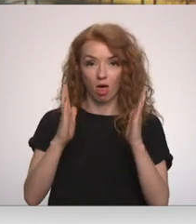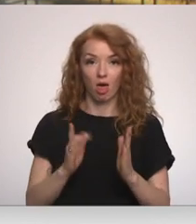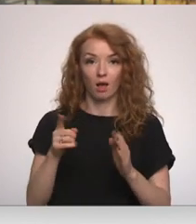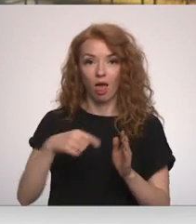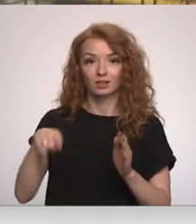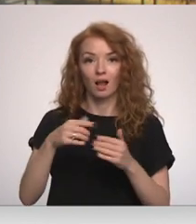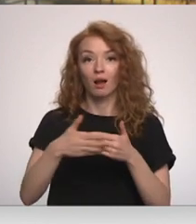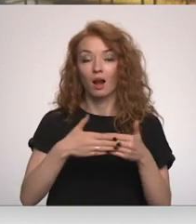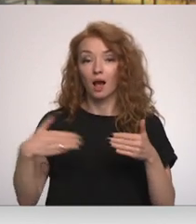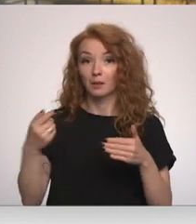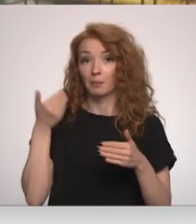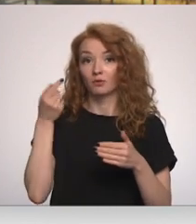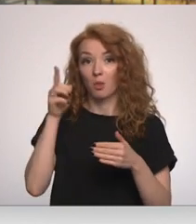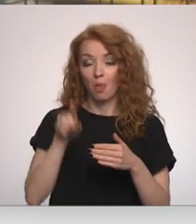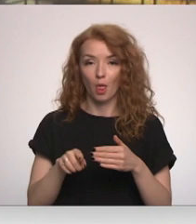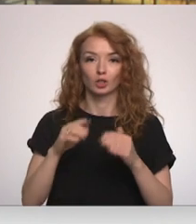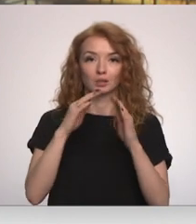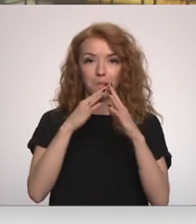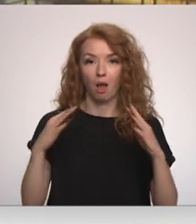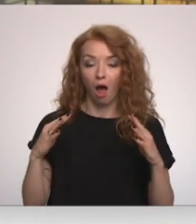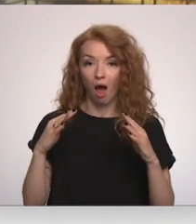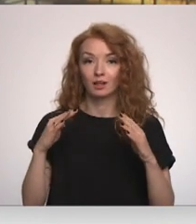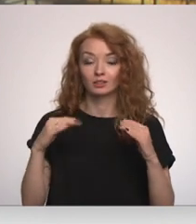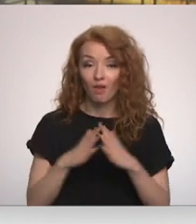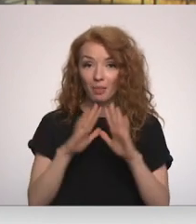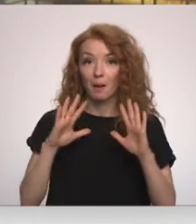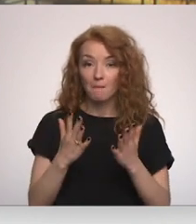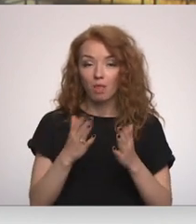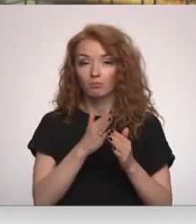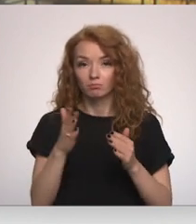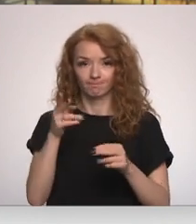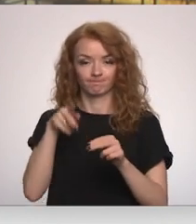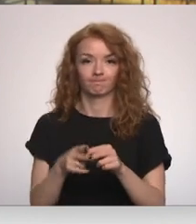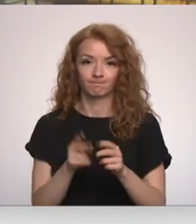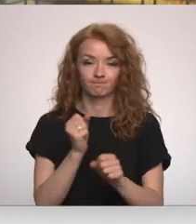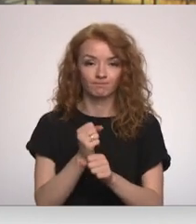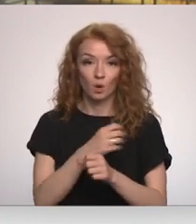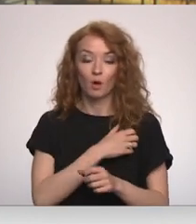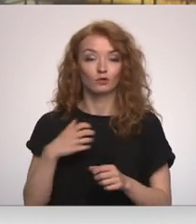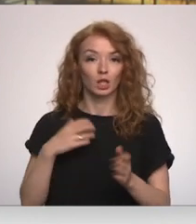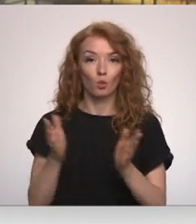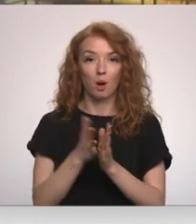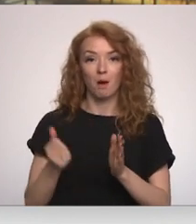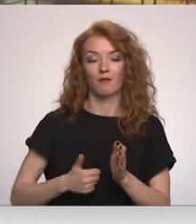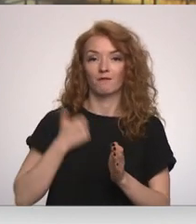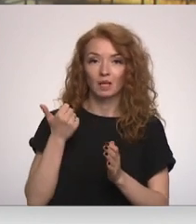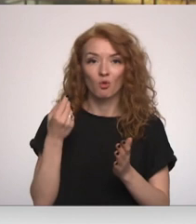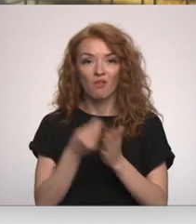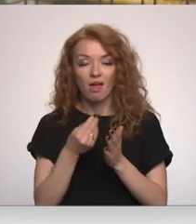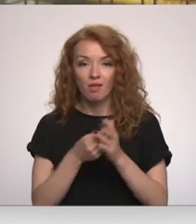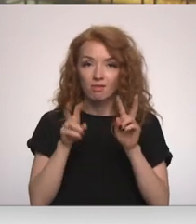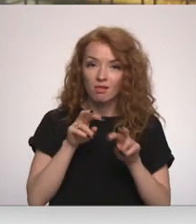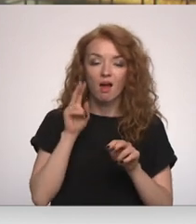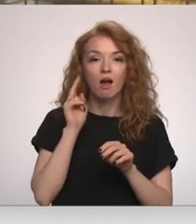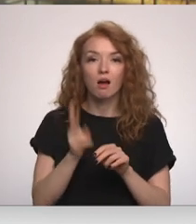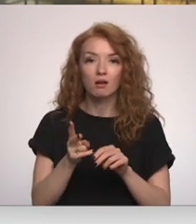krastā pirms mēneša nosvinētas pāru svētki, bet drīz pēc tam darbi apstājušies. Pašvaldība kopā ar būvnieku skeptiski vērtē iespējas